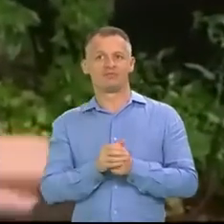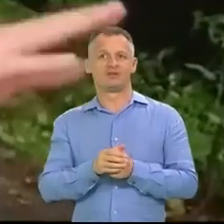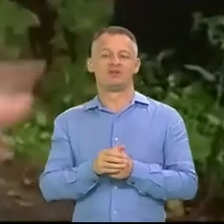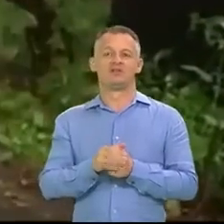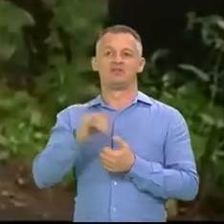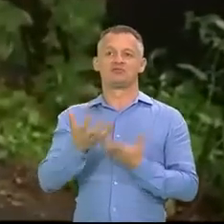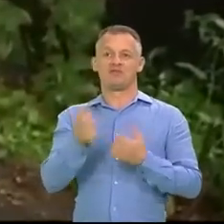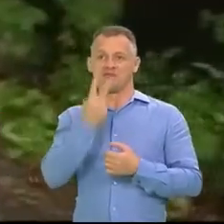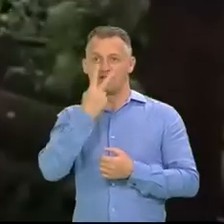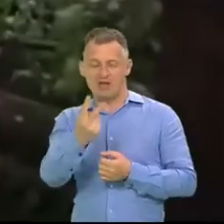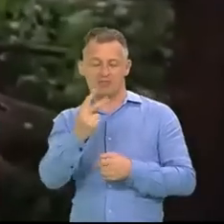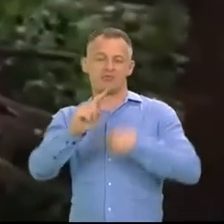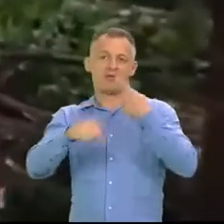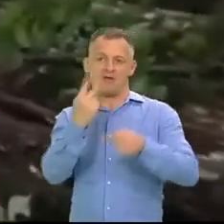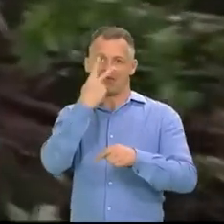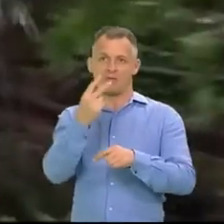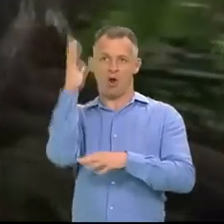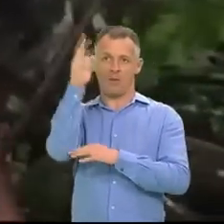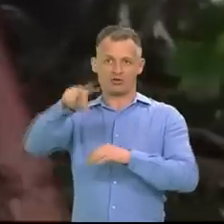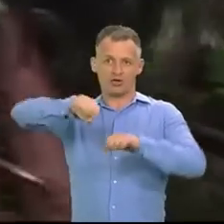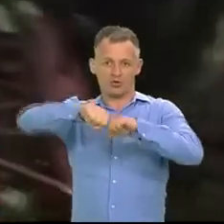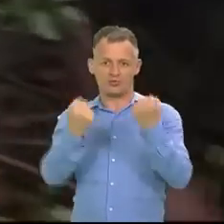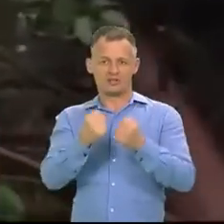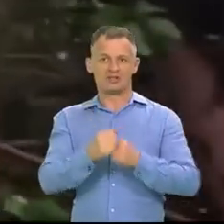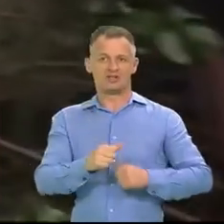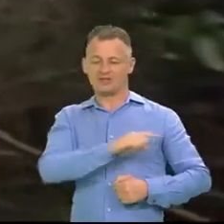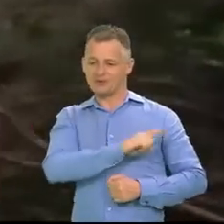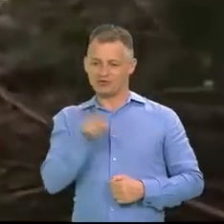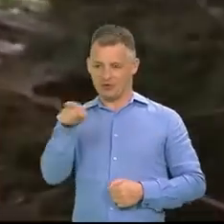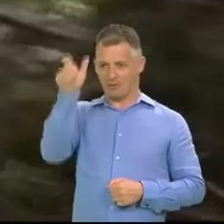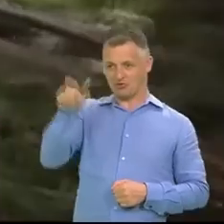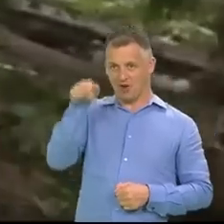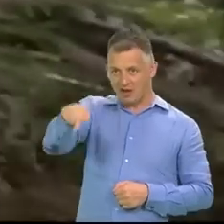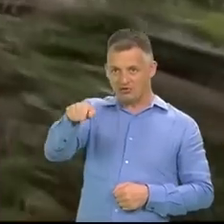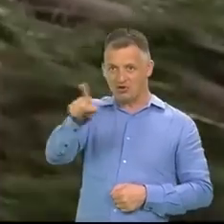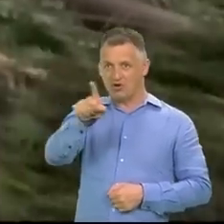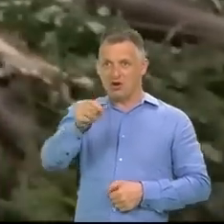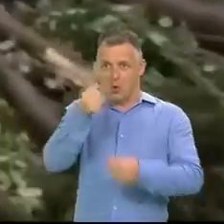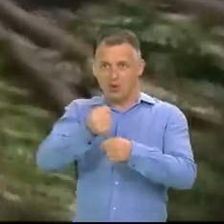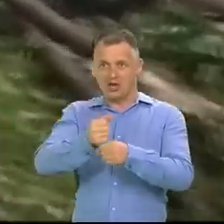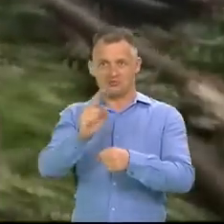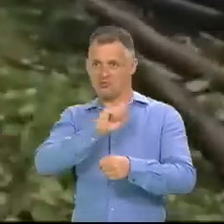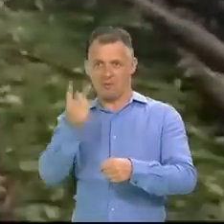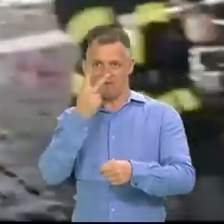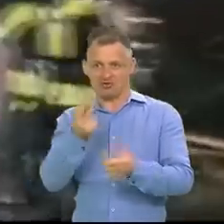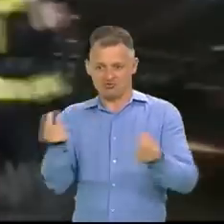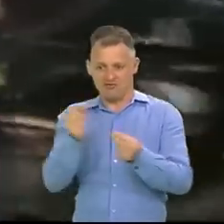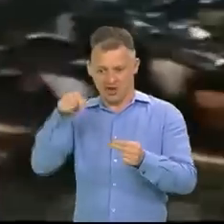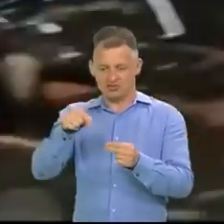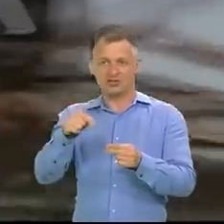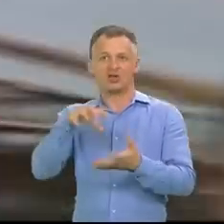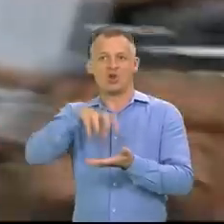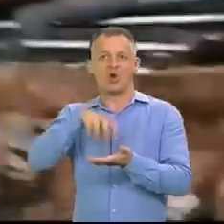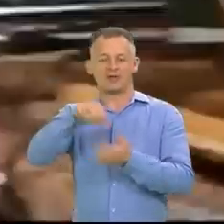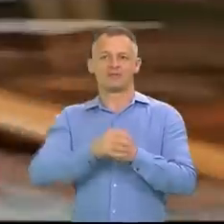vedeam copacii. Nici dânsii n-au mai văzut de că nu creează aici la... pensiune, așa ceva. A fost cod roșu